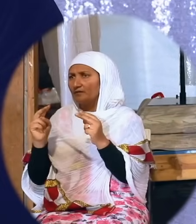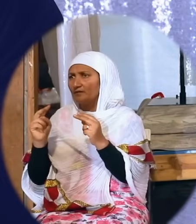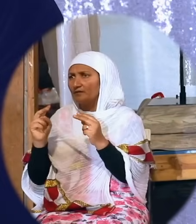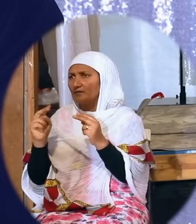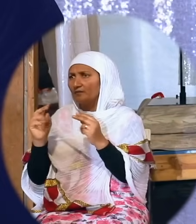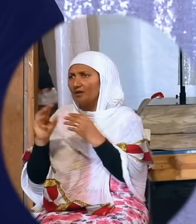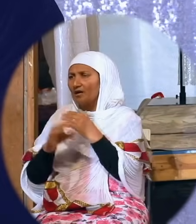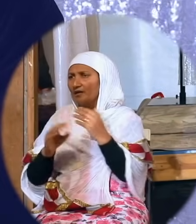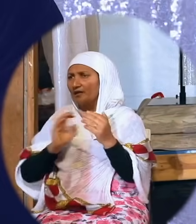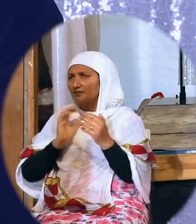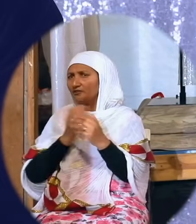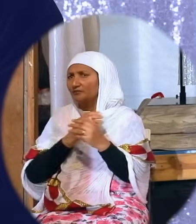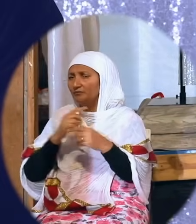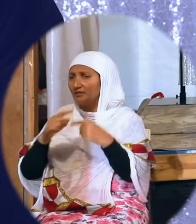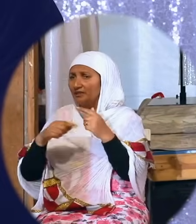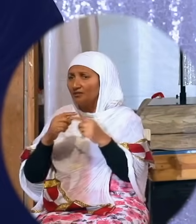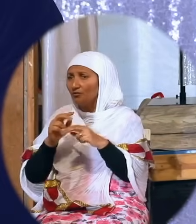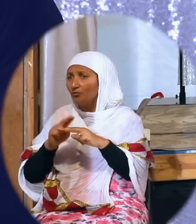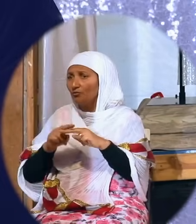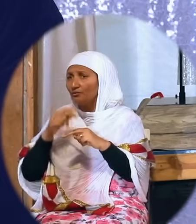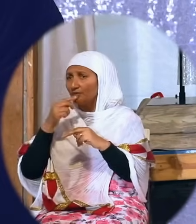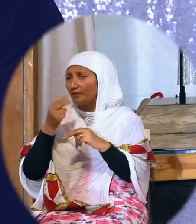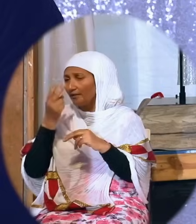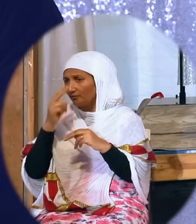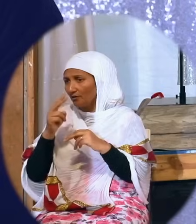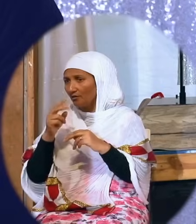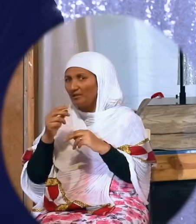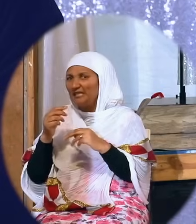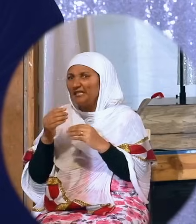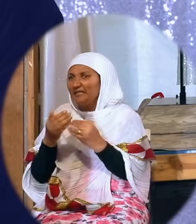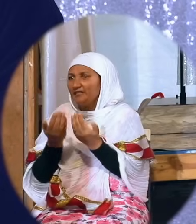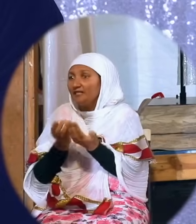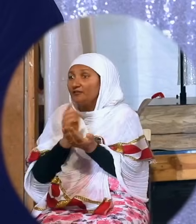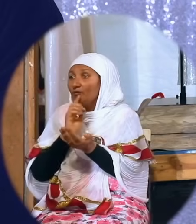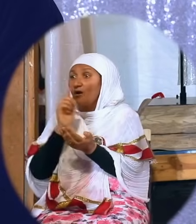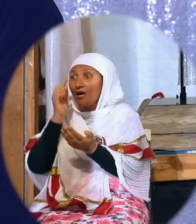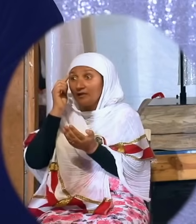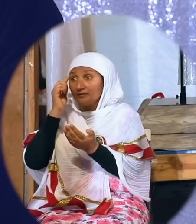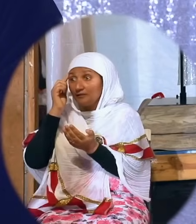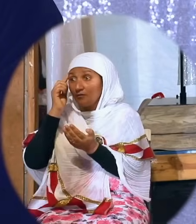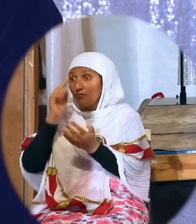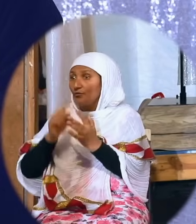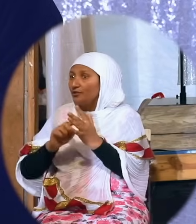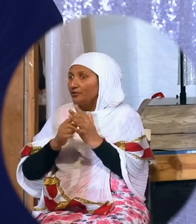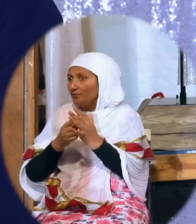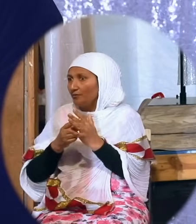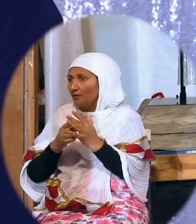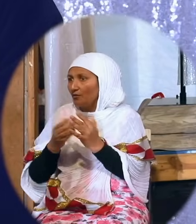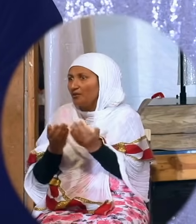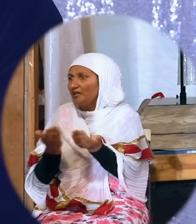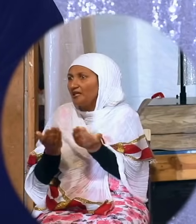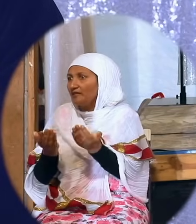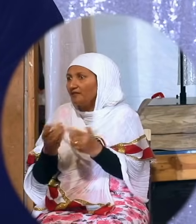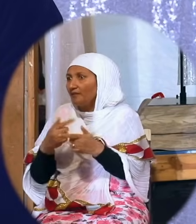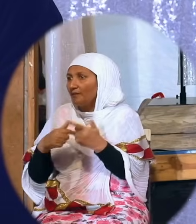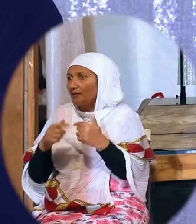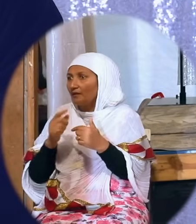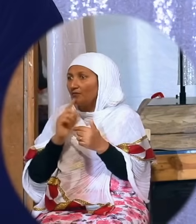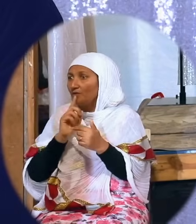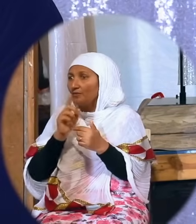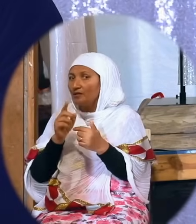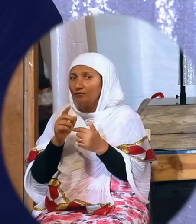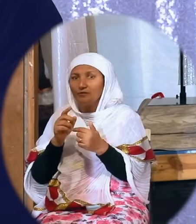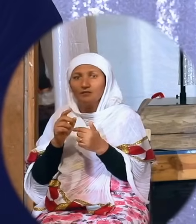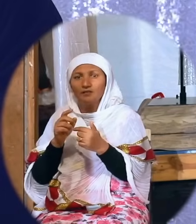ቤት ሆኜ ቁጭ ብዬ አይቼዋለሁ። ምክንያቱም እንዴት ነው ሀሳቡ የተፈጠረው? ከየት ነው የመጣው? ማን ነው? በስም ጠቅሳ ነው